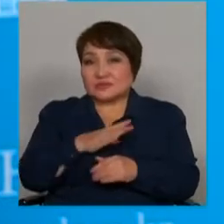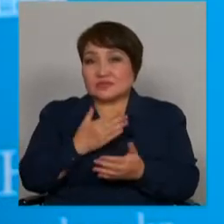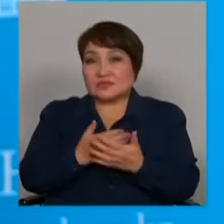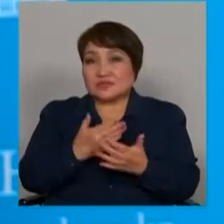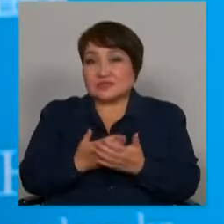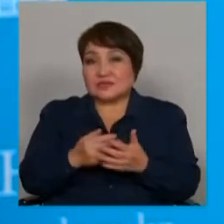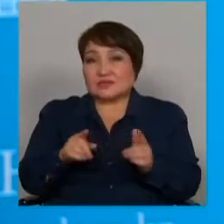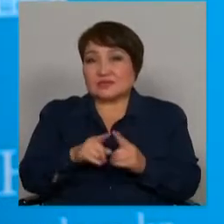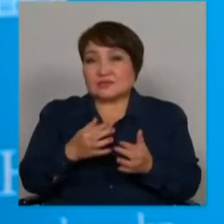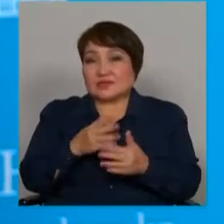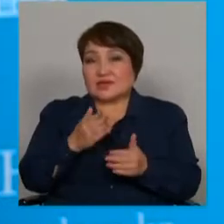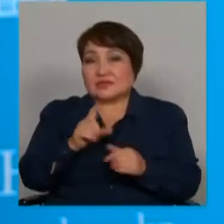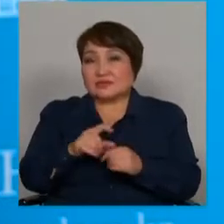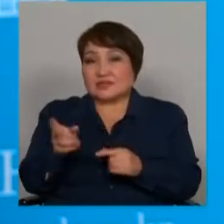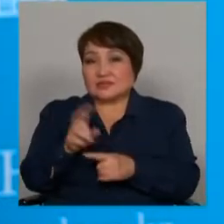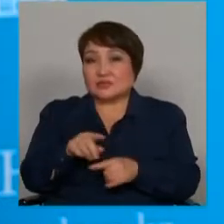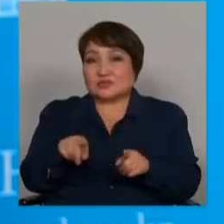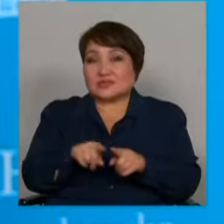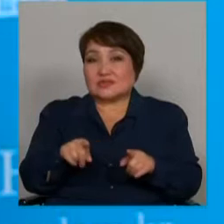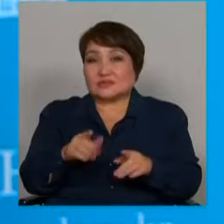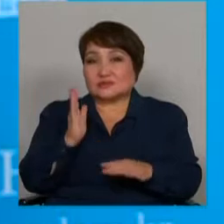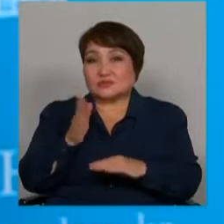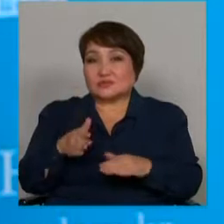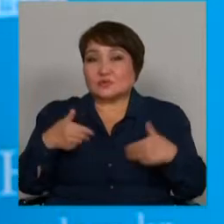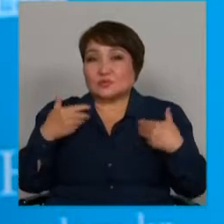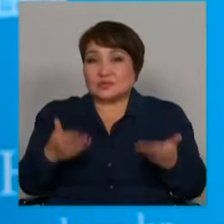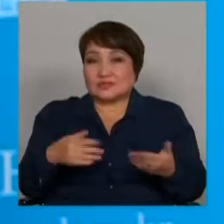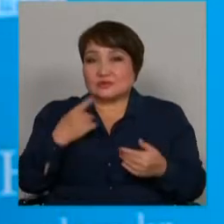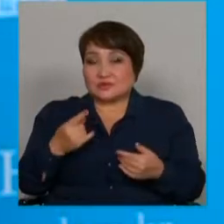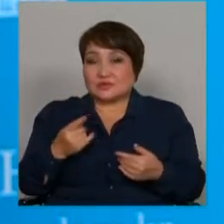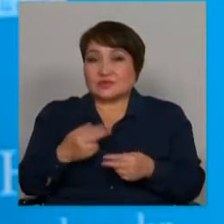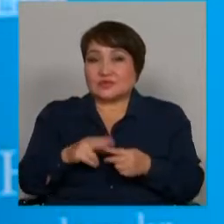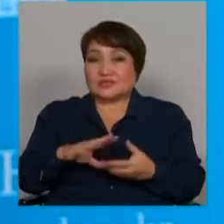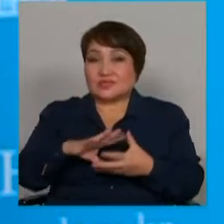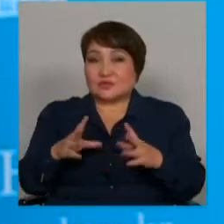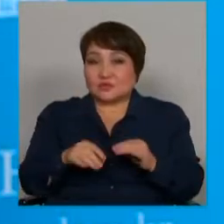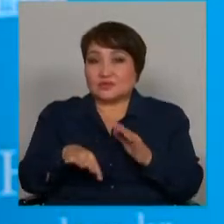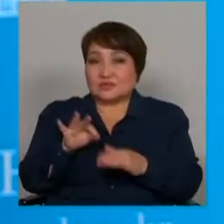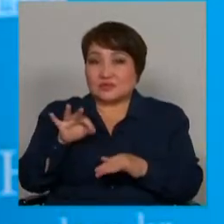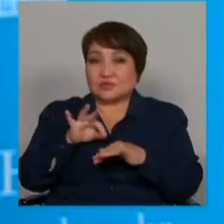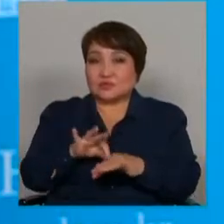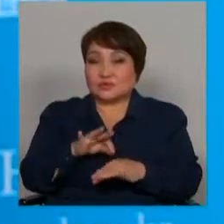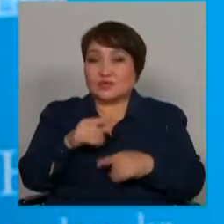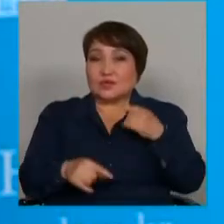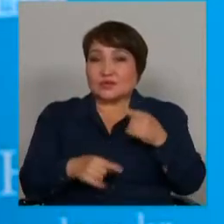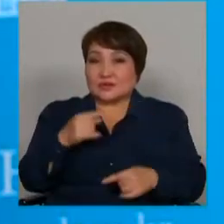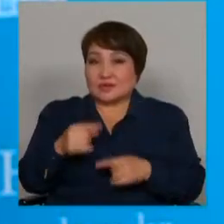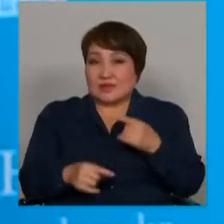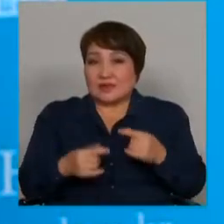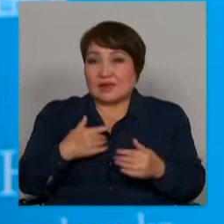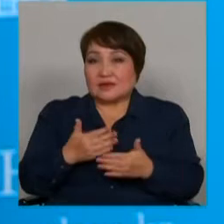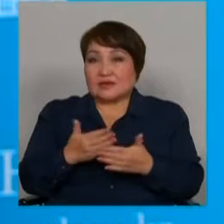келуі туралы осындай ұсыныстар айтылып жатыр. Сондықтан жалпы осы сайлауларды өткізу арқылы ең